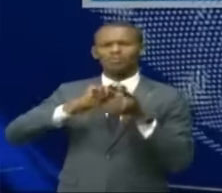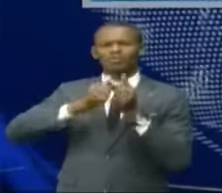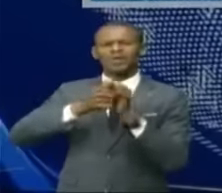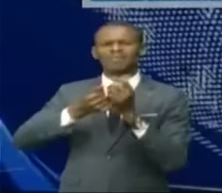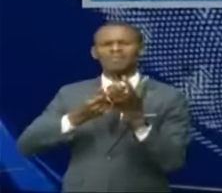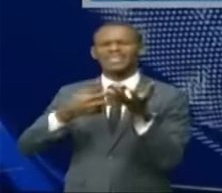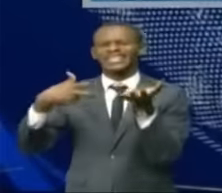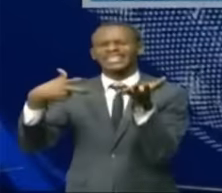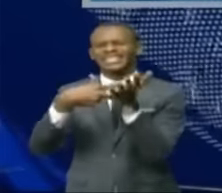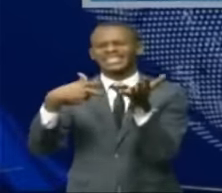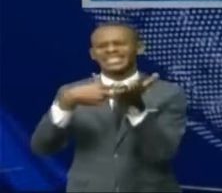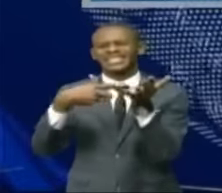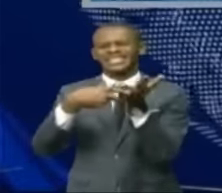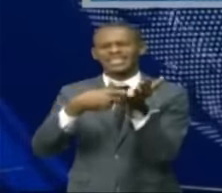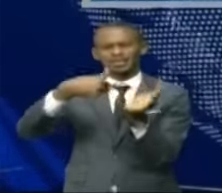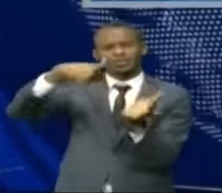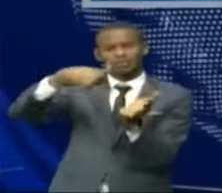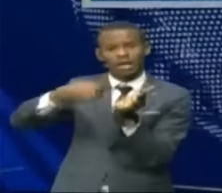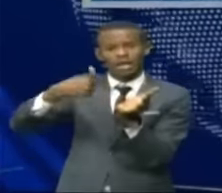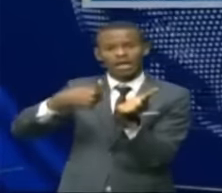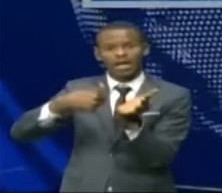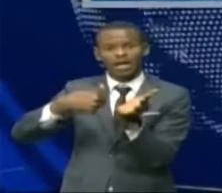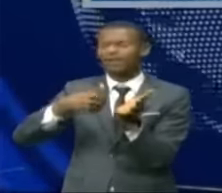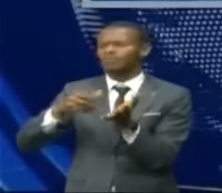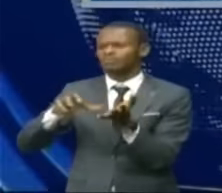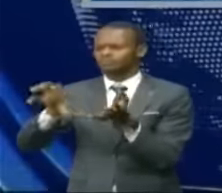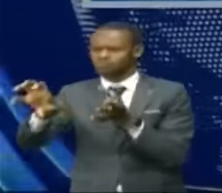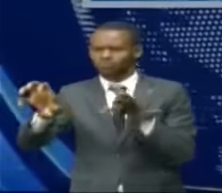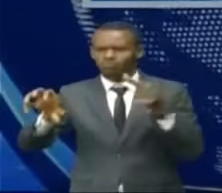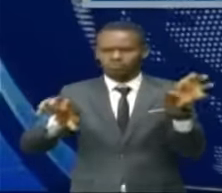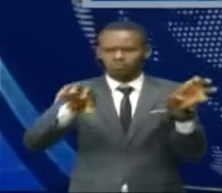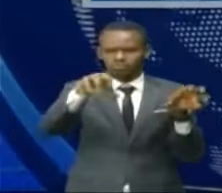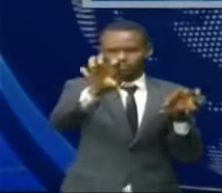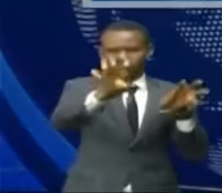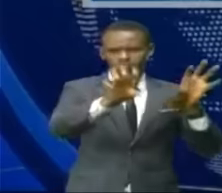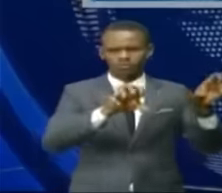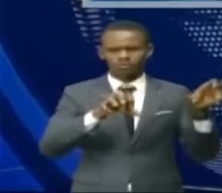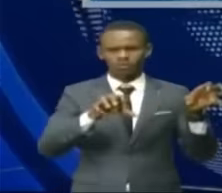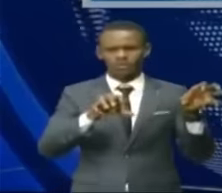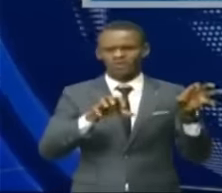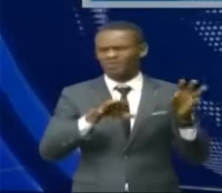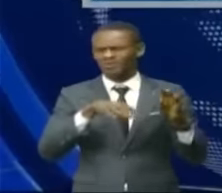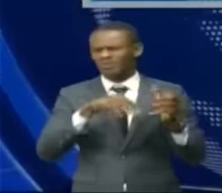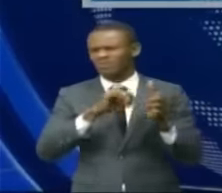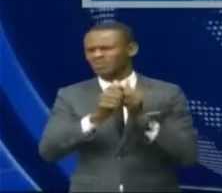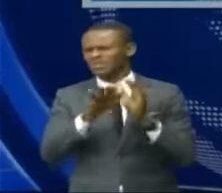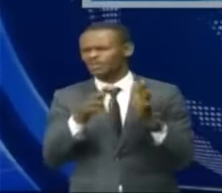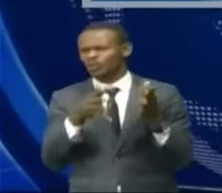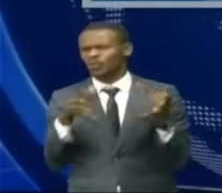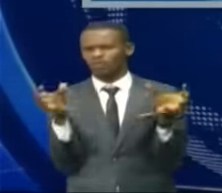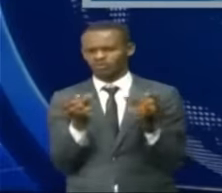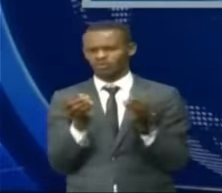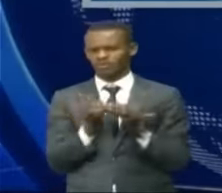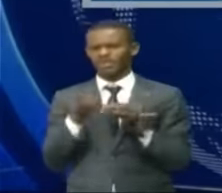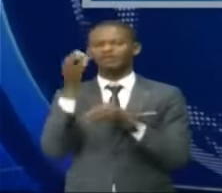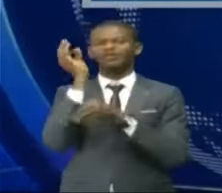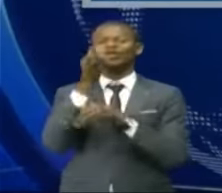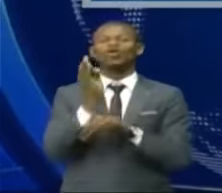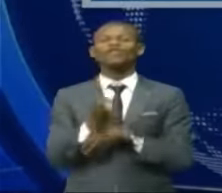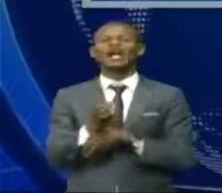de Kolwezi. Plusieurs personnalités du monde politique et scientifique y ont pris part et dans la foulée, la gouverneure du Lualaba, Fifi